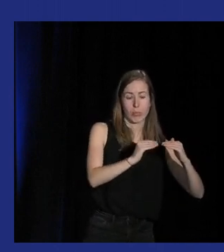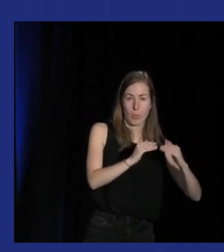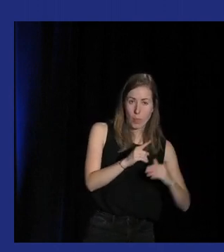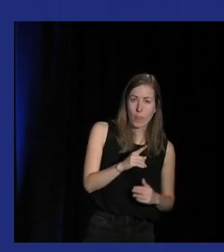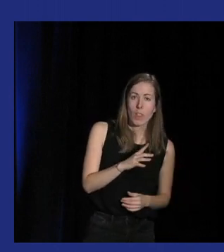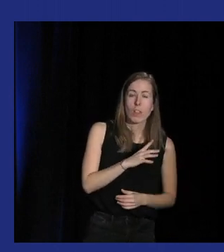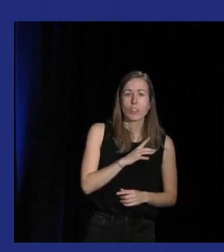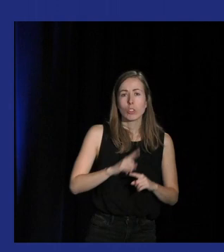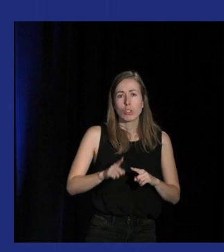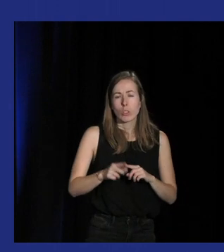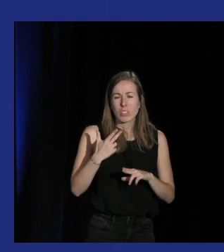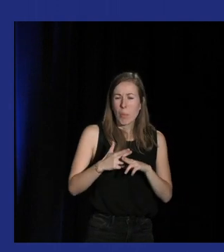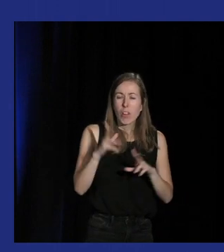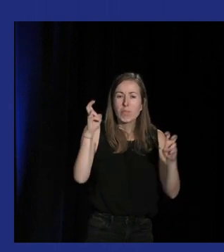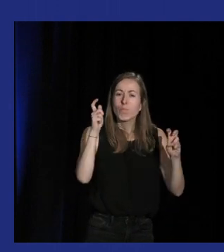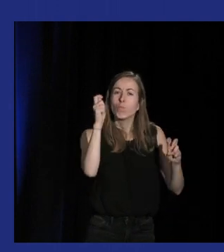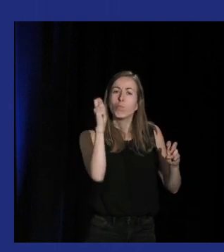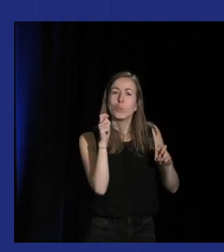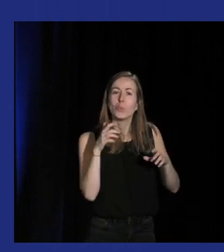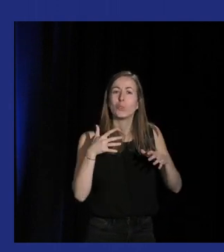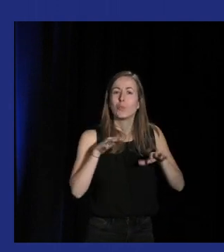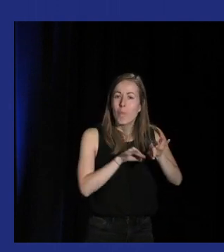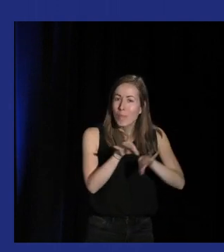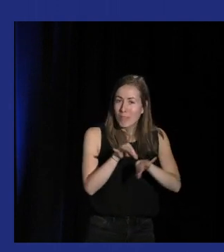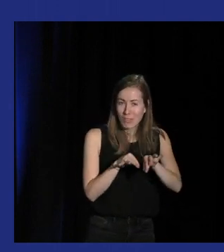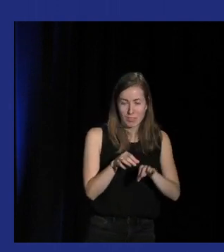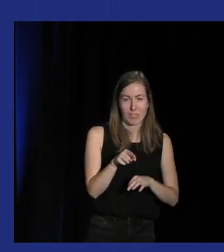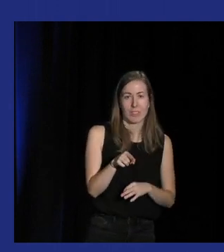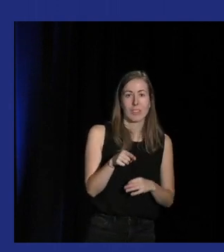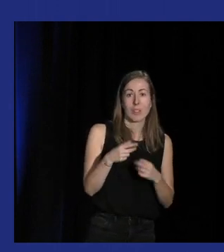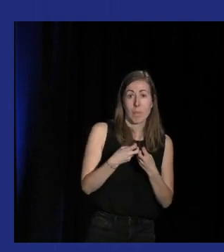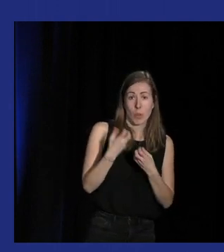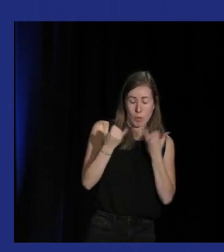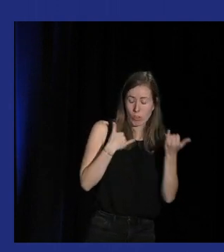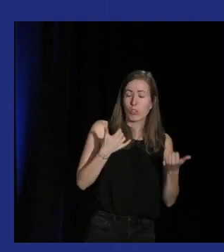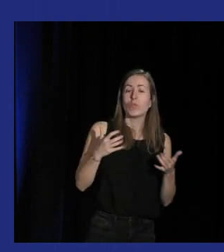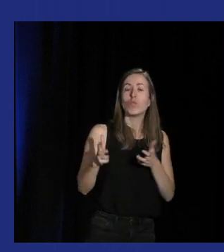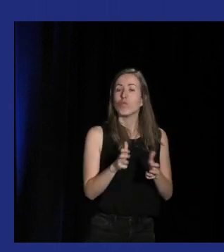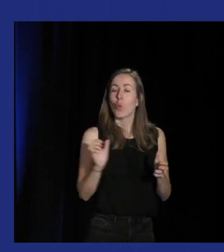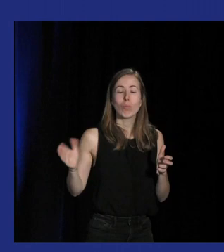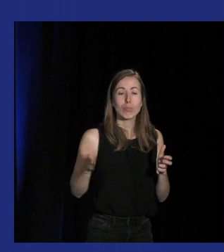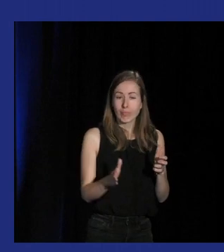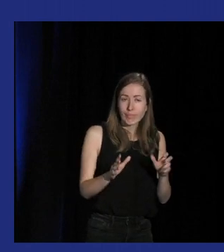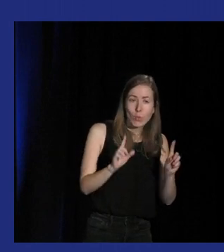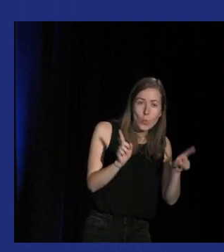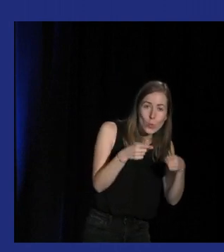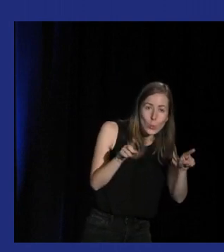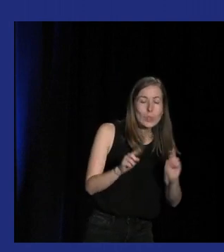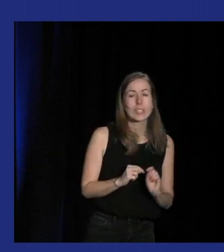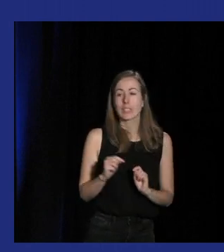seront ce concept existe aussi dans l'état de mixage qui imaginons par exemple un instant T dans le jeu vous avez les musiques les